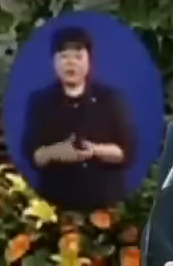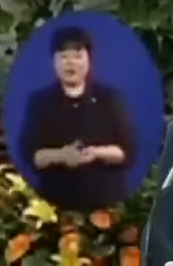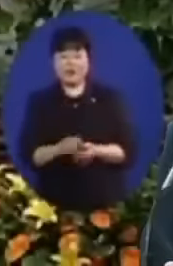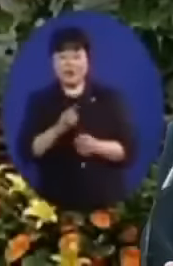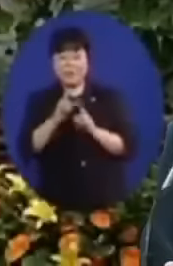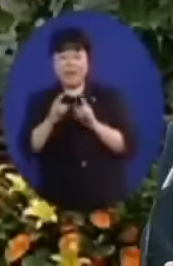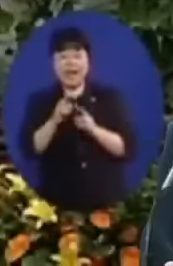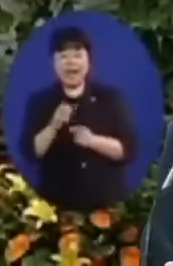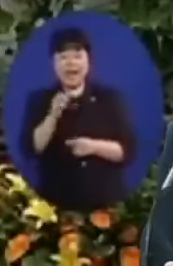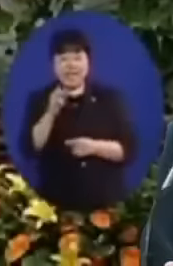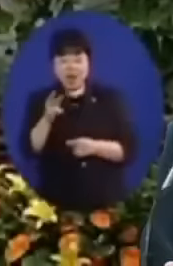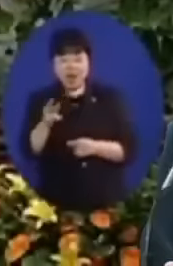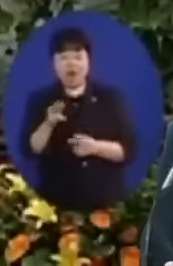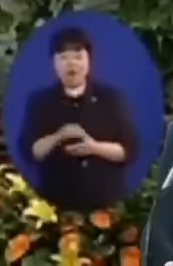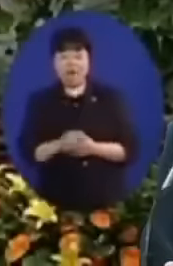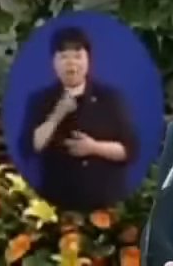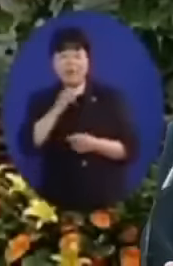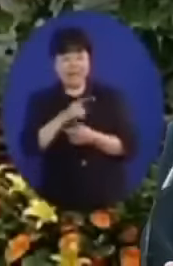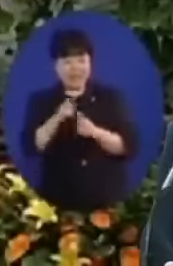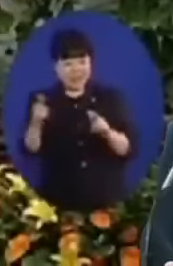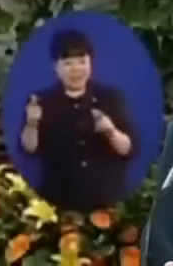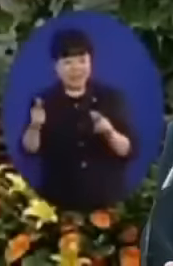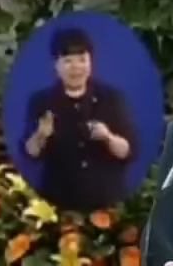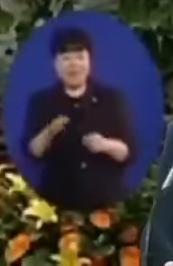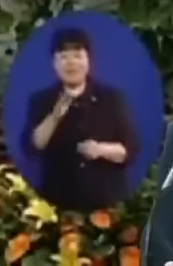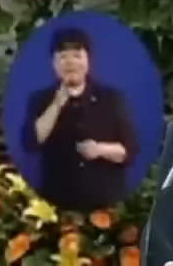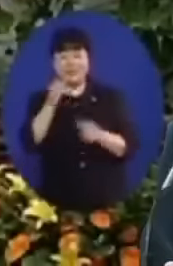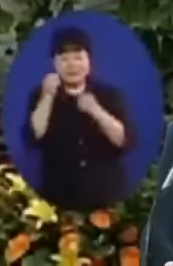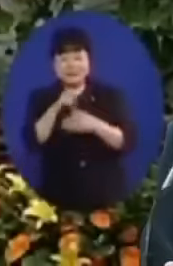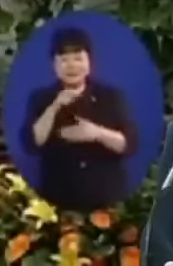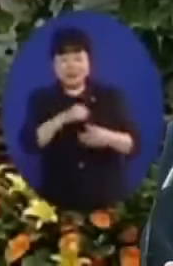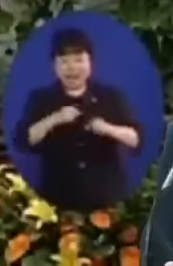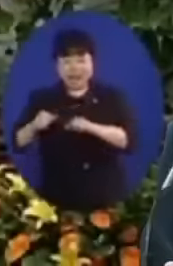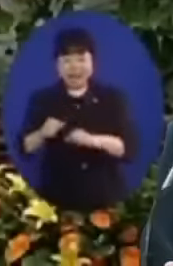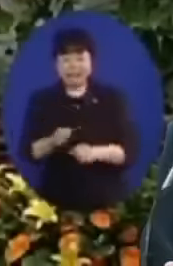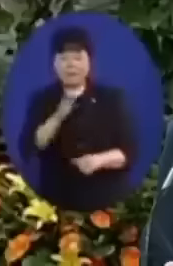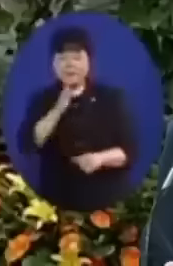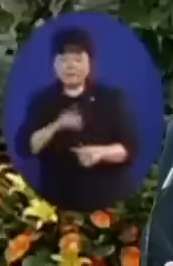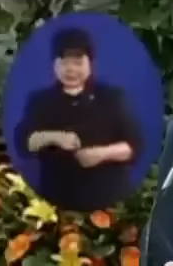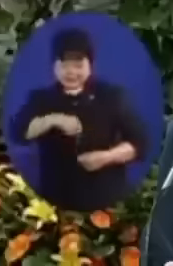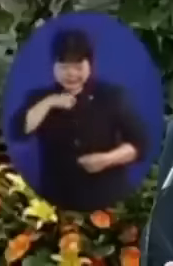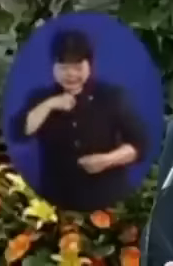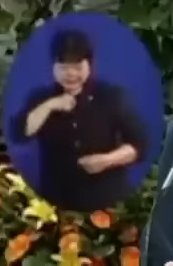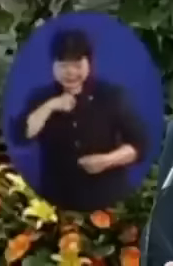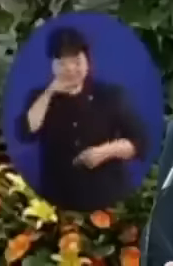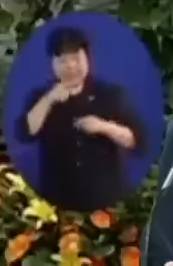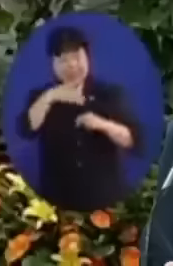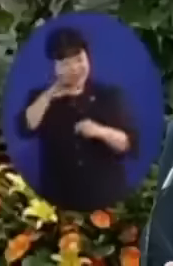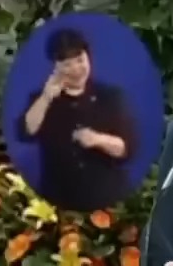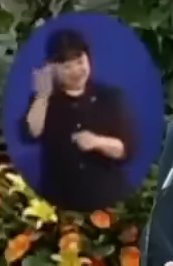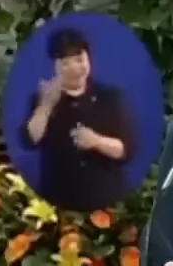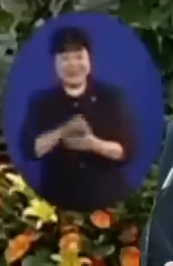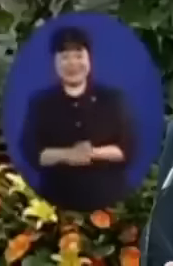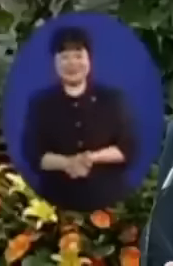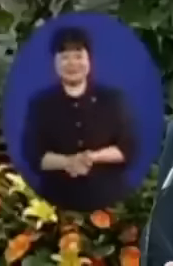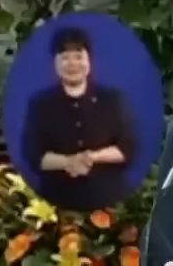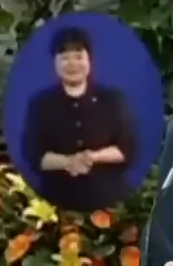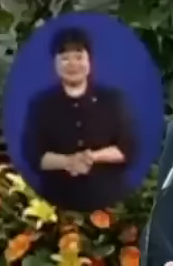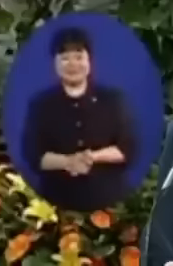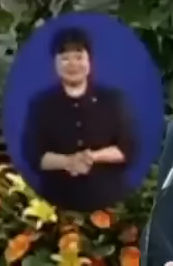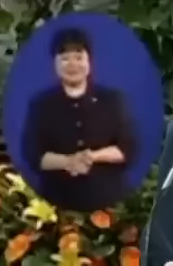말과 혀로만 아니라 삶 가운데 행함과 진실함으로 나가야 합니다.